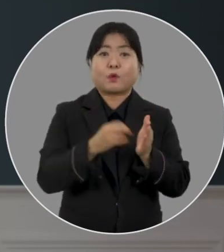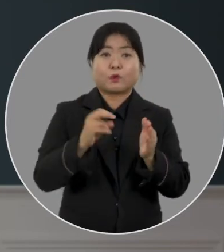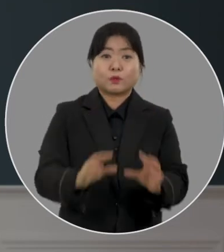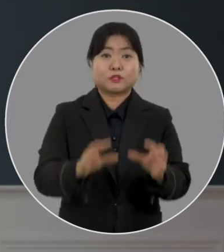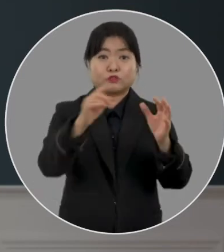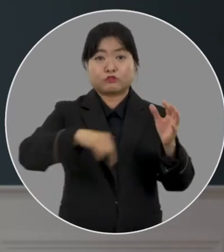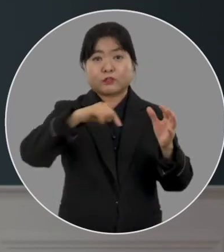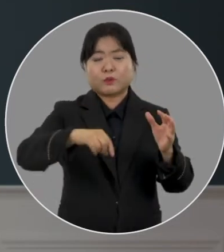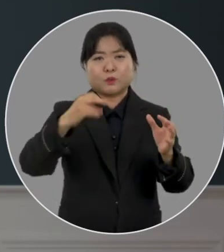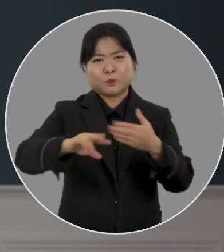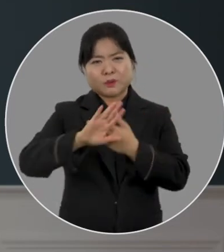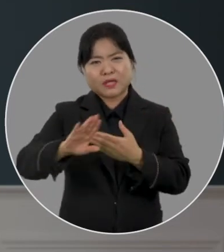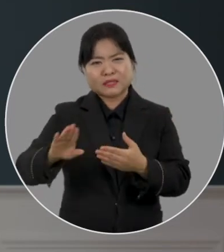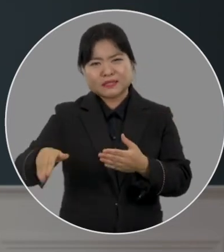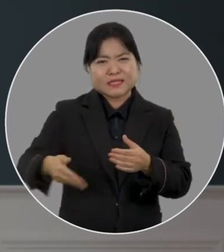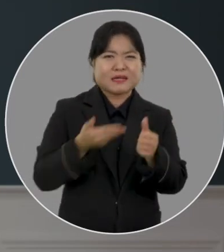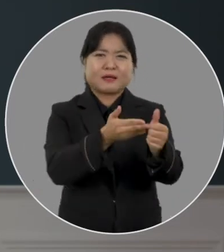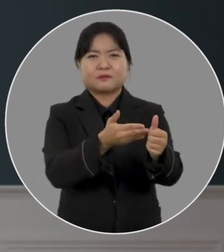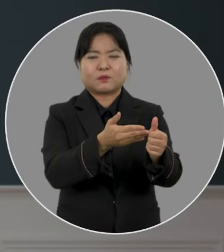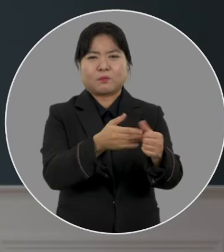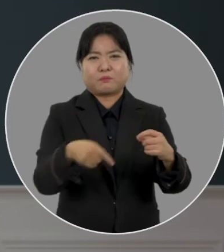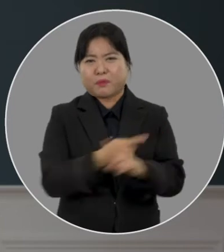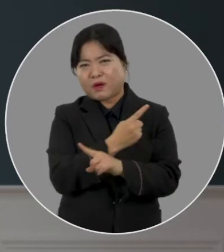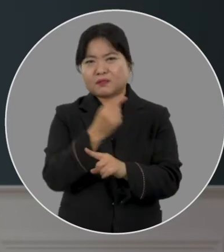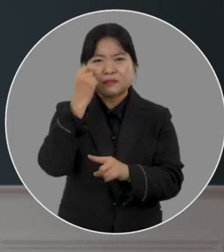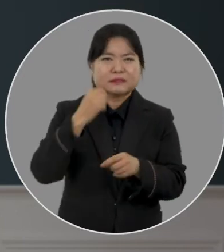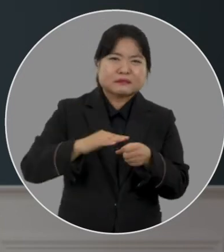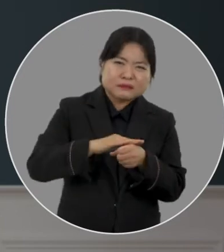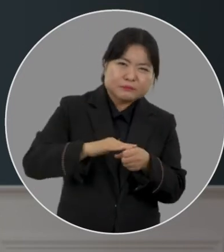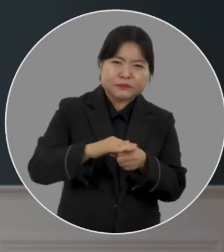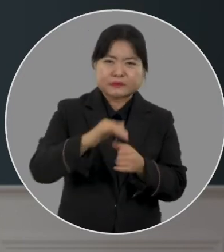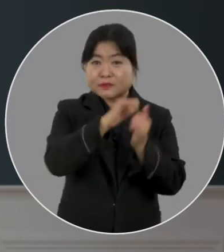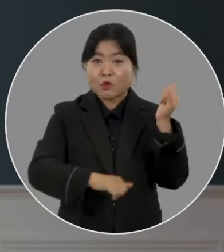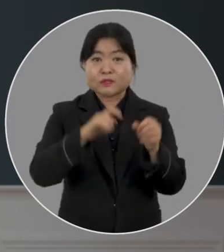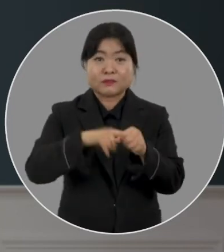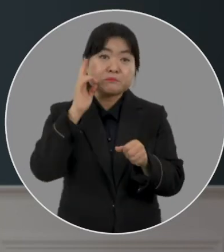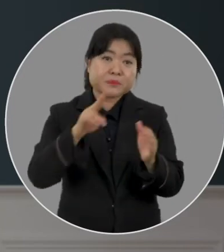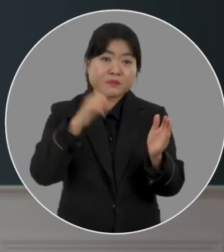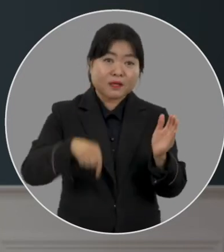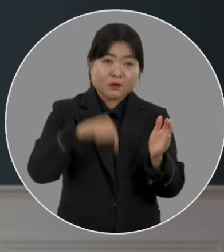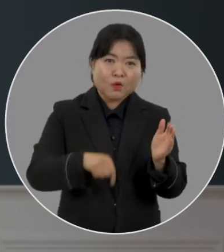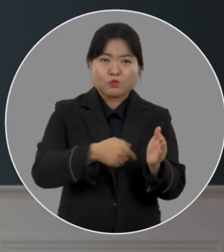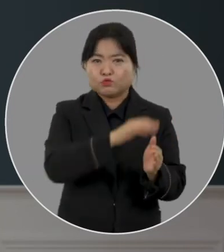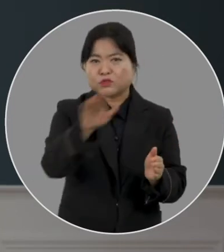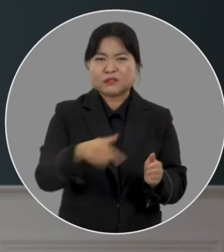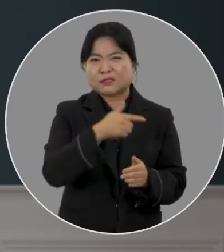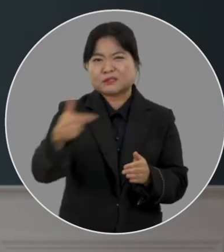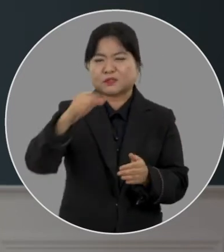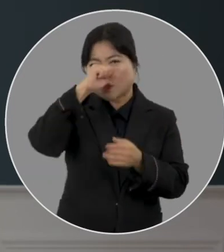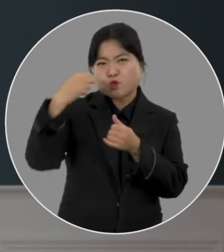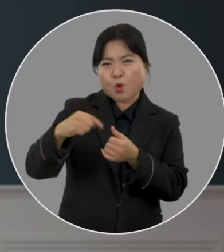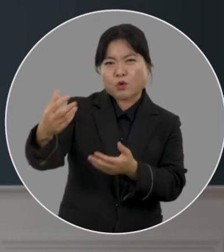또 지구상의 또 다른 가해자로 돌변하는 이 슬픈 역사적 비극에서 우리는 커다란 교훈을